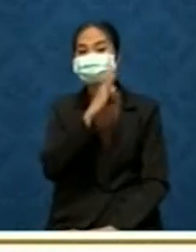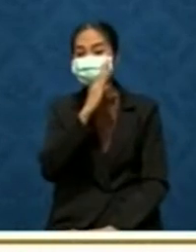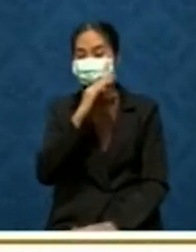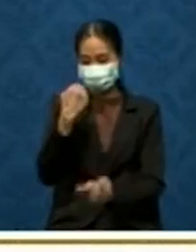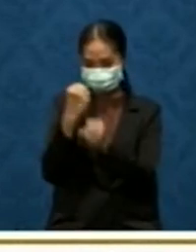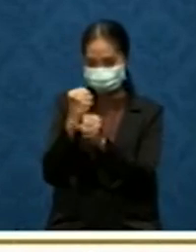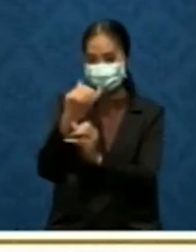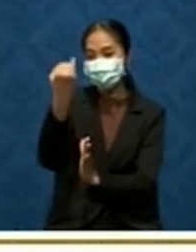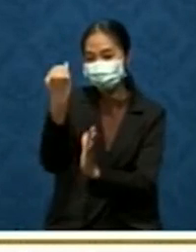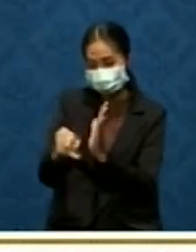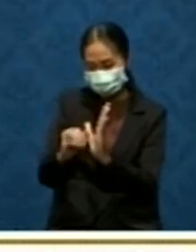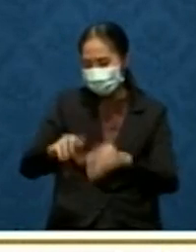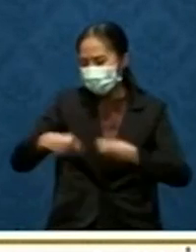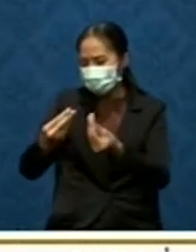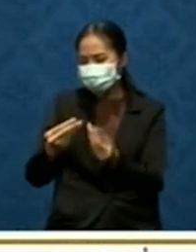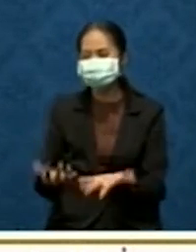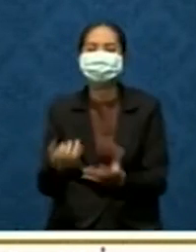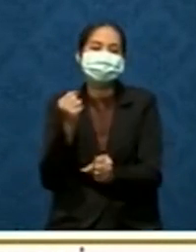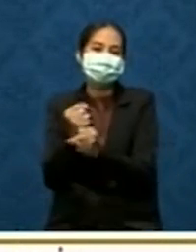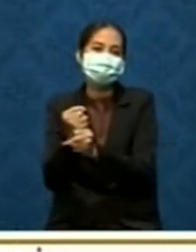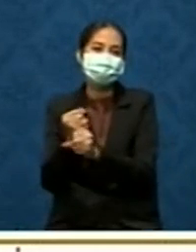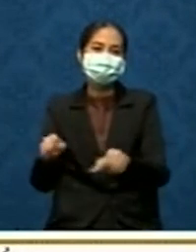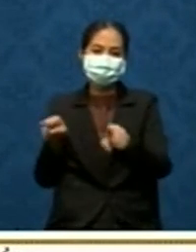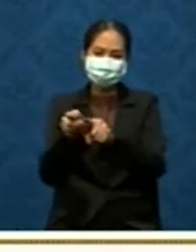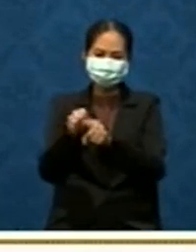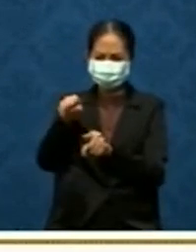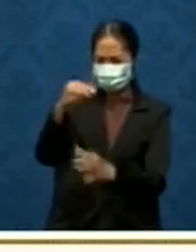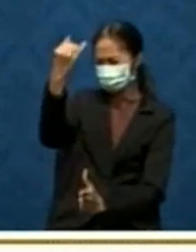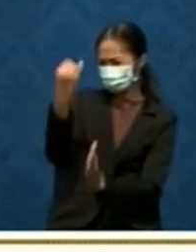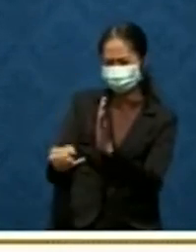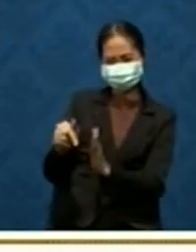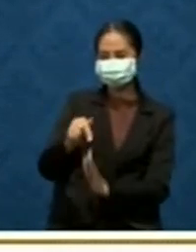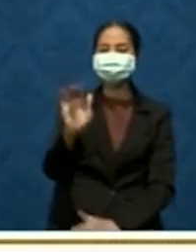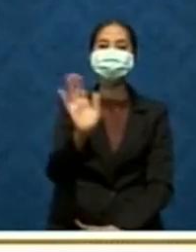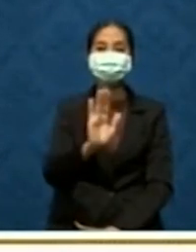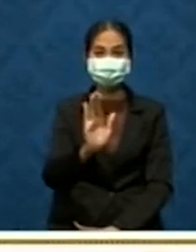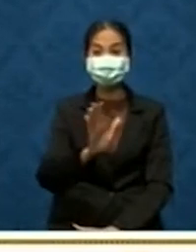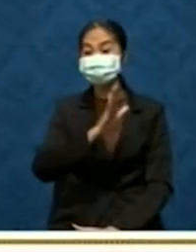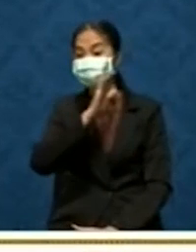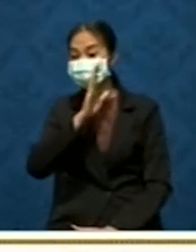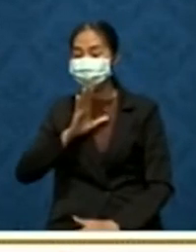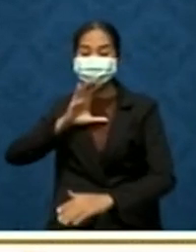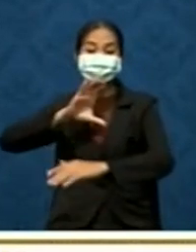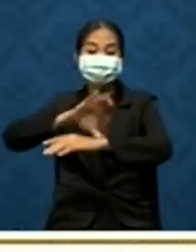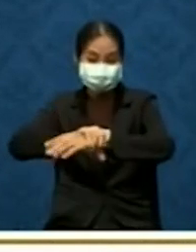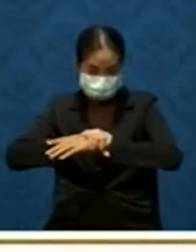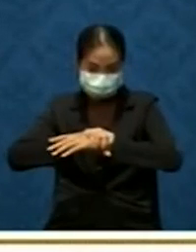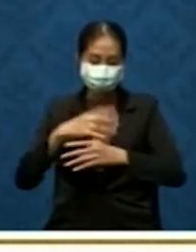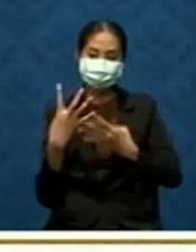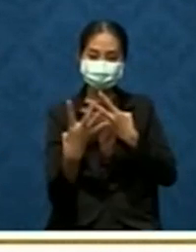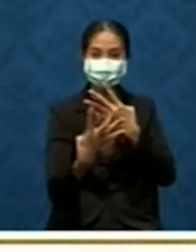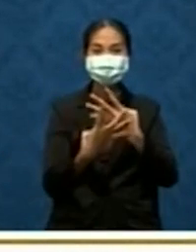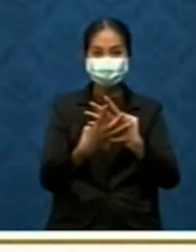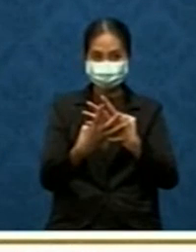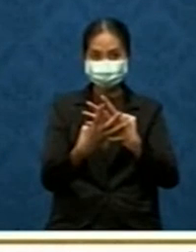ติต่อบุคคลนั้นเสมือนเป็นผู้กระทำความผิดไม่ได้และการจับกุมหรือคุมขังต้องห